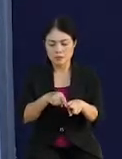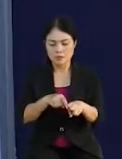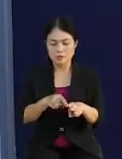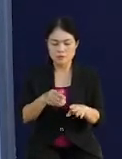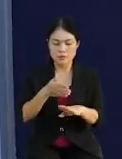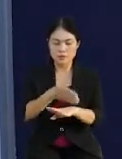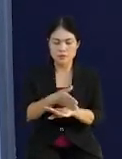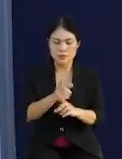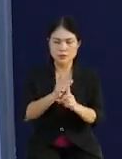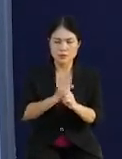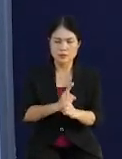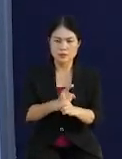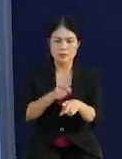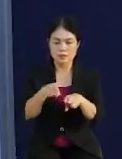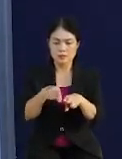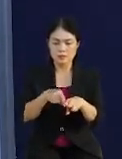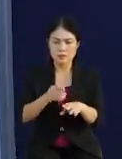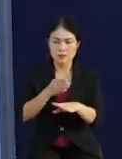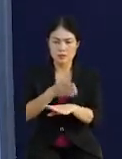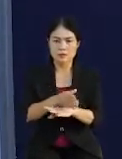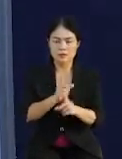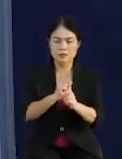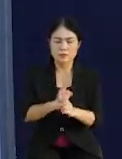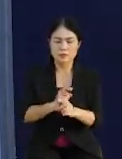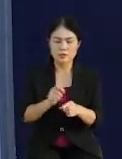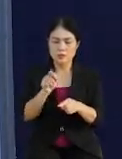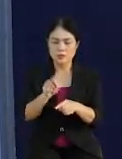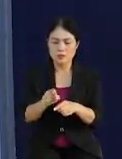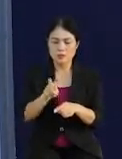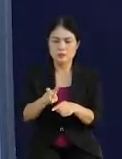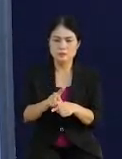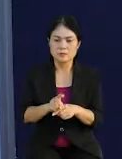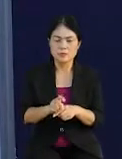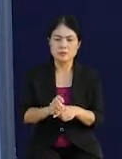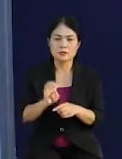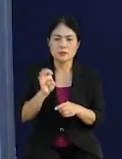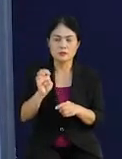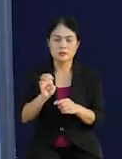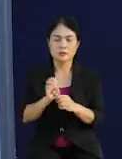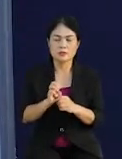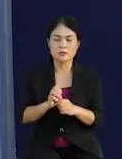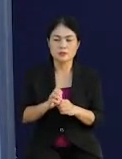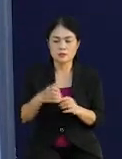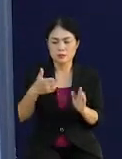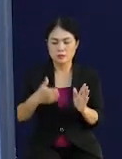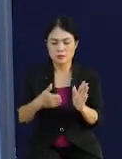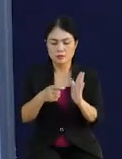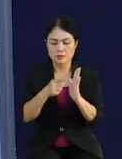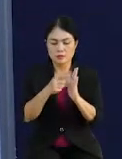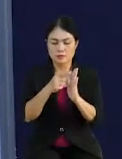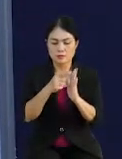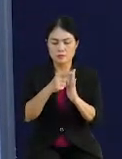cắt tam cú bần toát cắt tam chúng nói prosop tiền pi này nụ bà